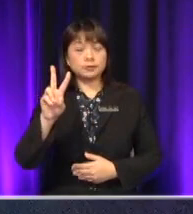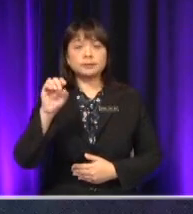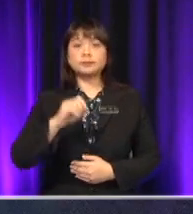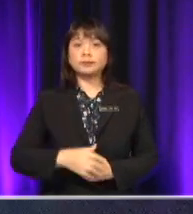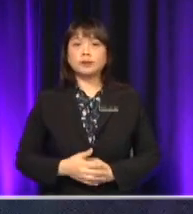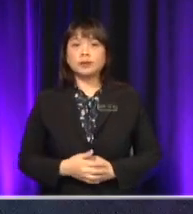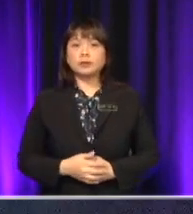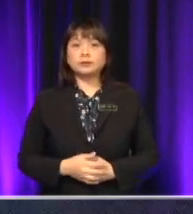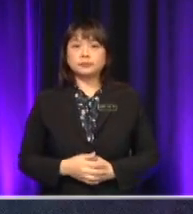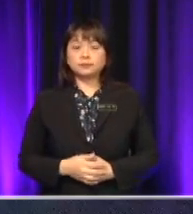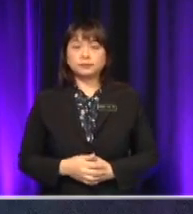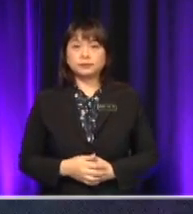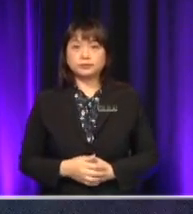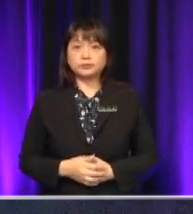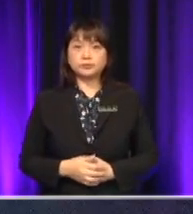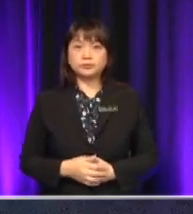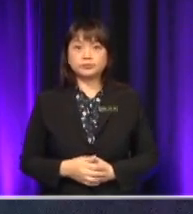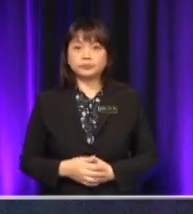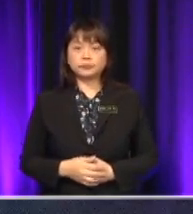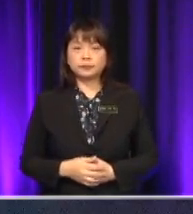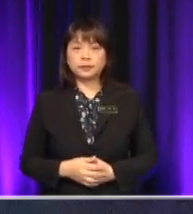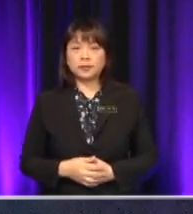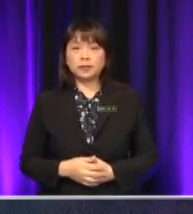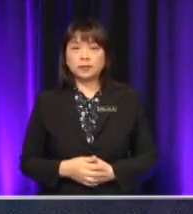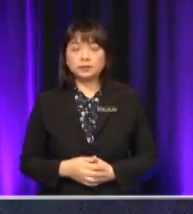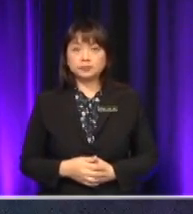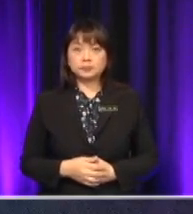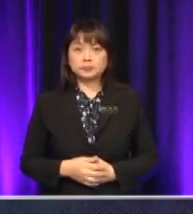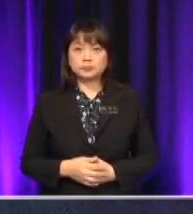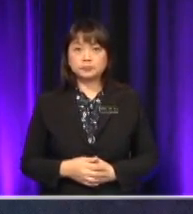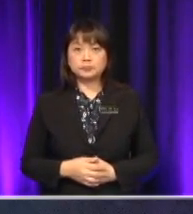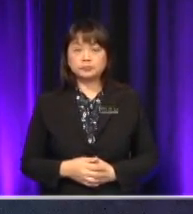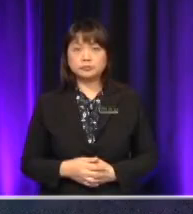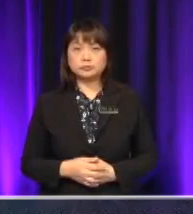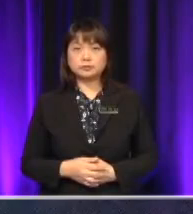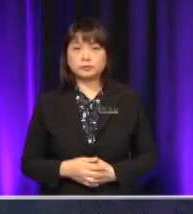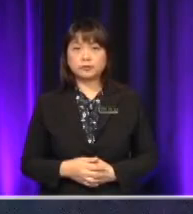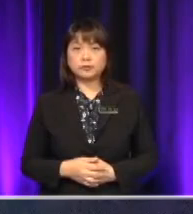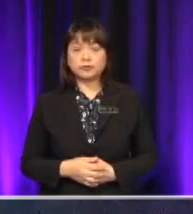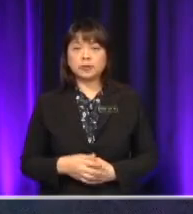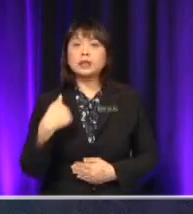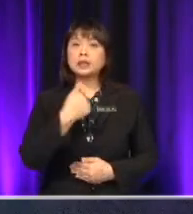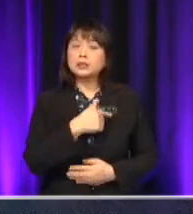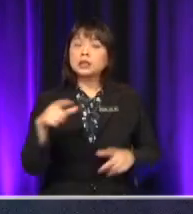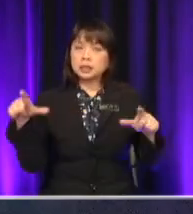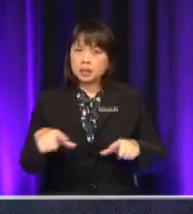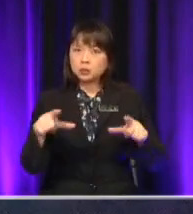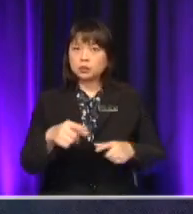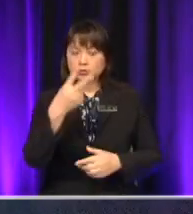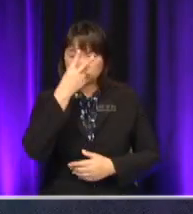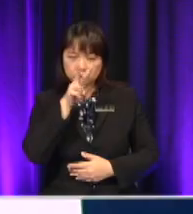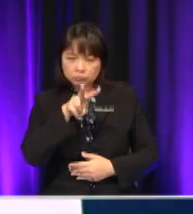1, 2, 3. Dia tolong kira. Okey. Kemudian kita lakukan pemerhatian. Ya, betul, pemerhatian. Okey,